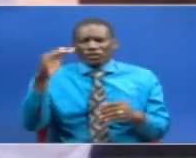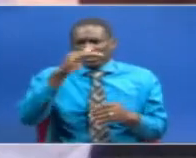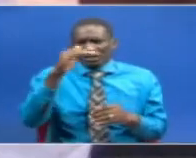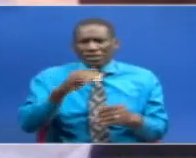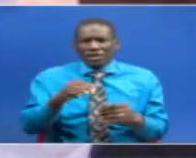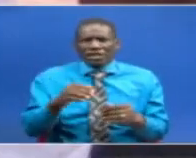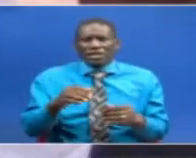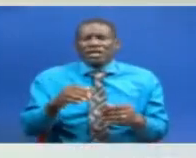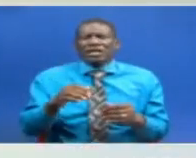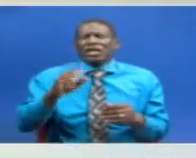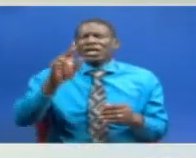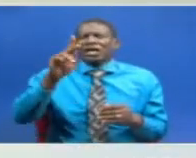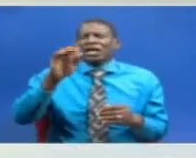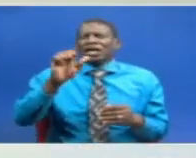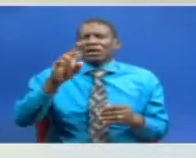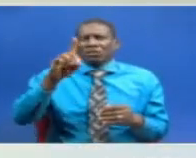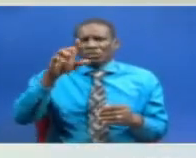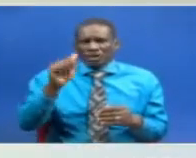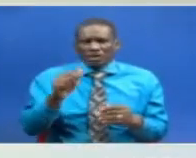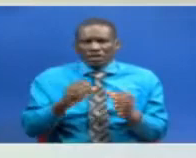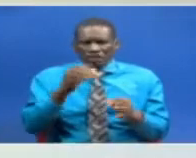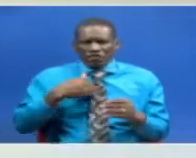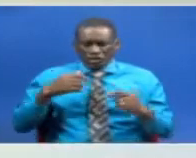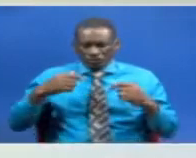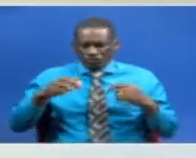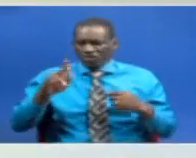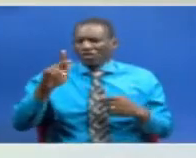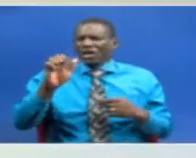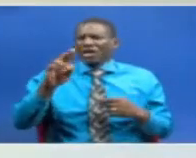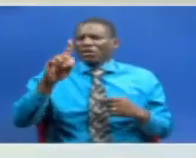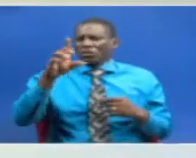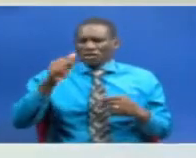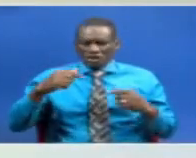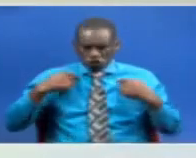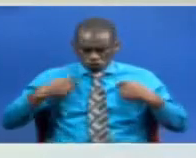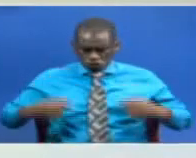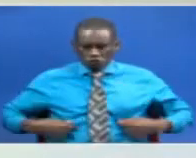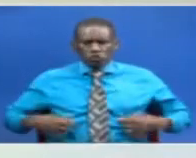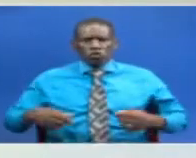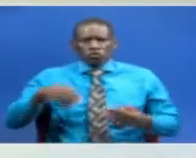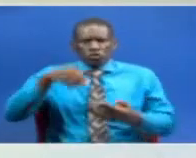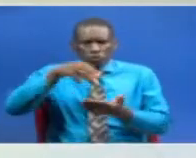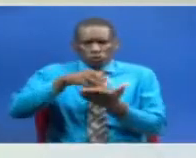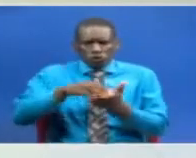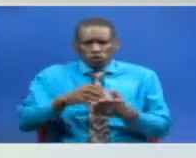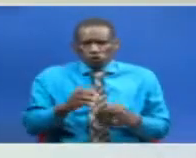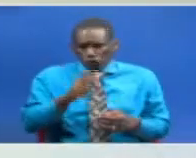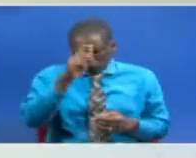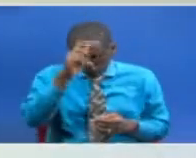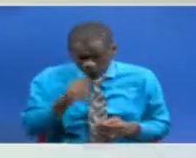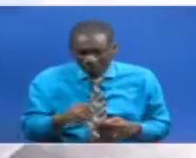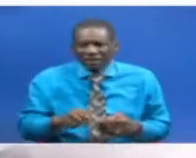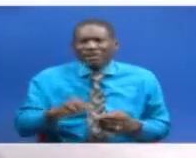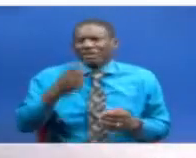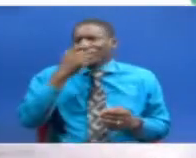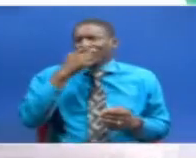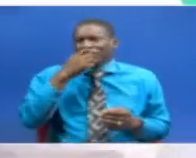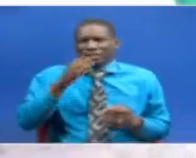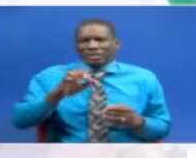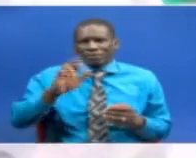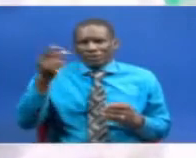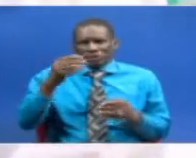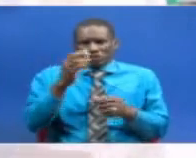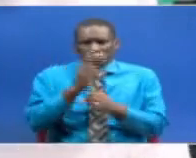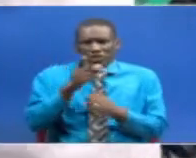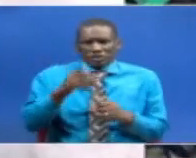marehemu Kenneth Kaunda. Ukivaa kaunda suti unakuwa katika hali ya uheshimiwa, vile ukiangalia rais wa Tanzania alikuwa akivaa kaunda.